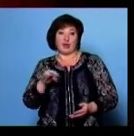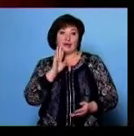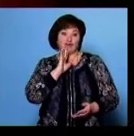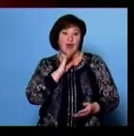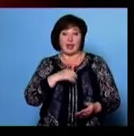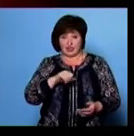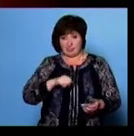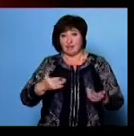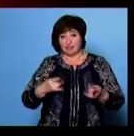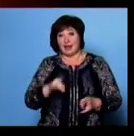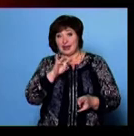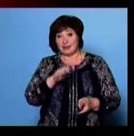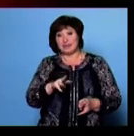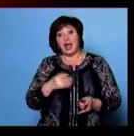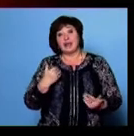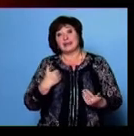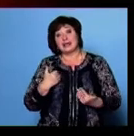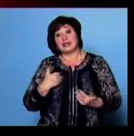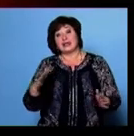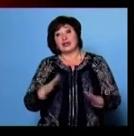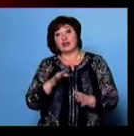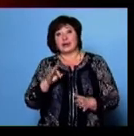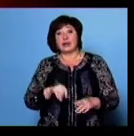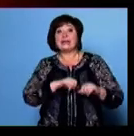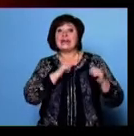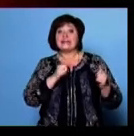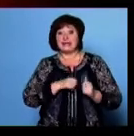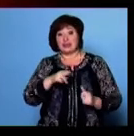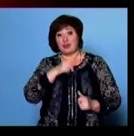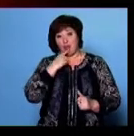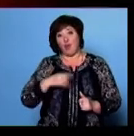Тоске как раз идет о римлянке». Это сердце по-русски.